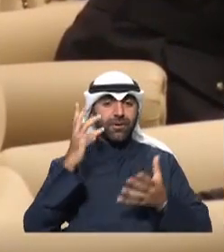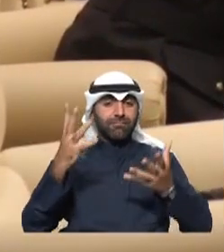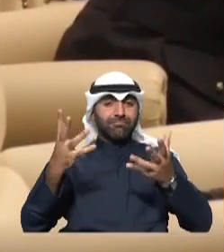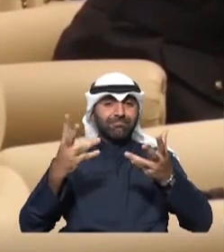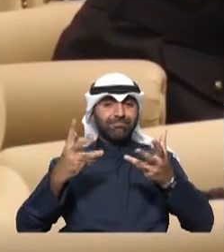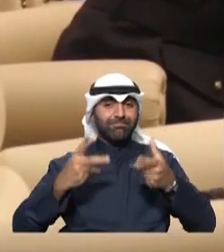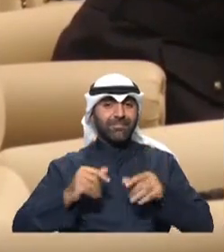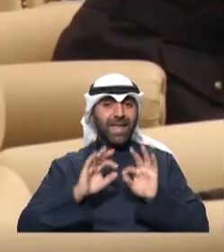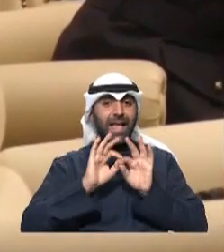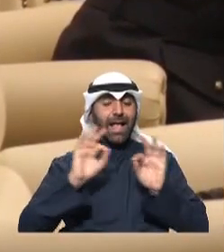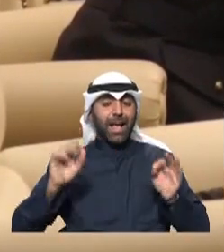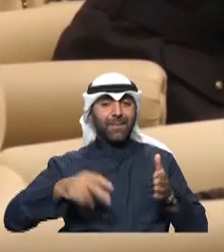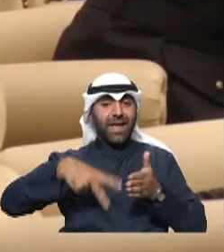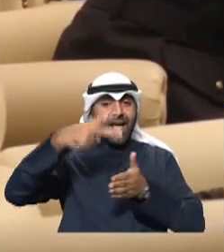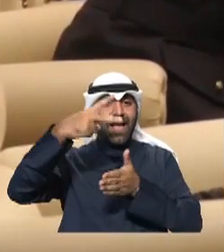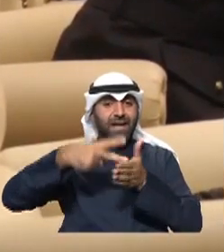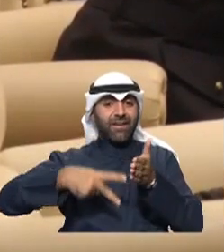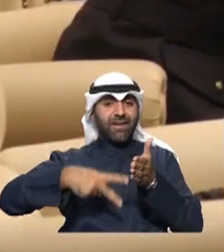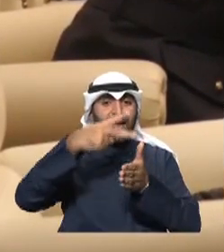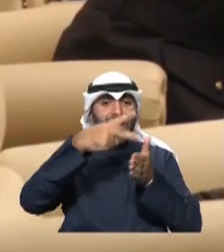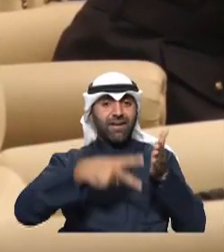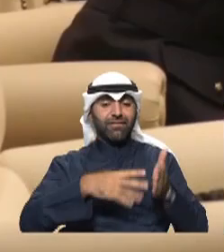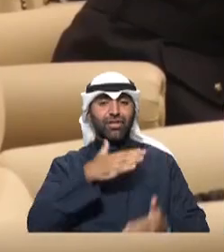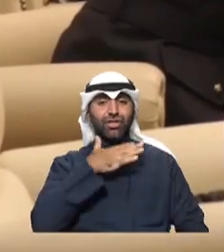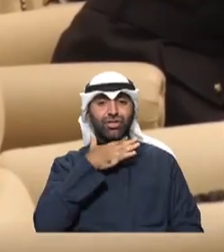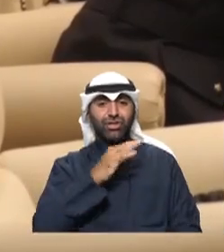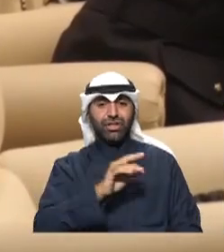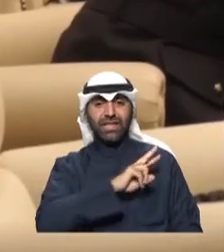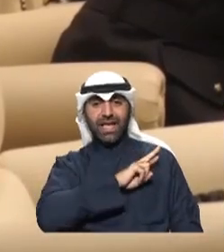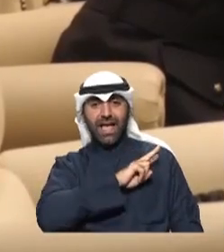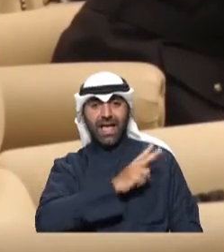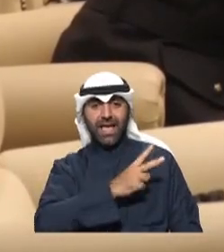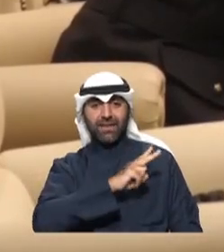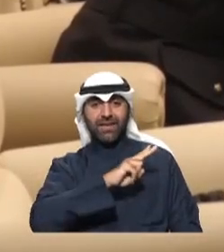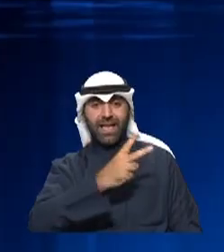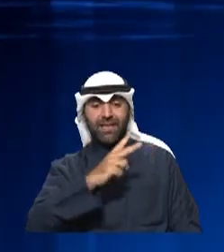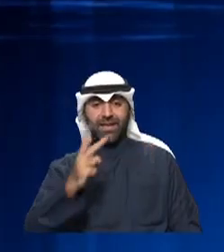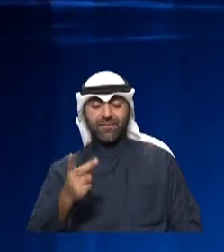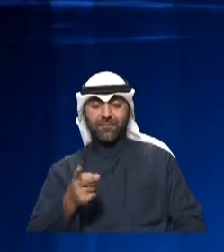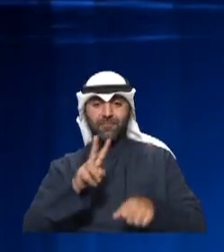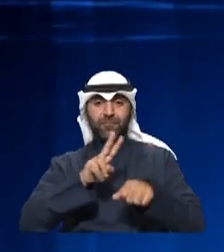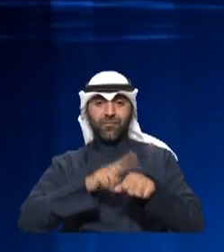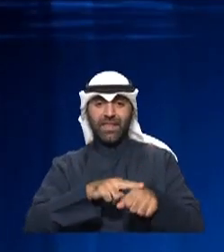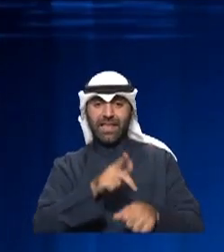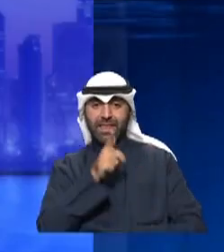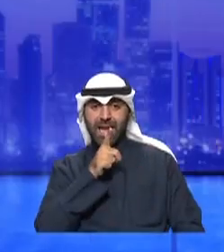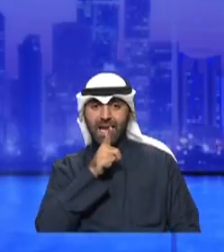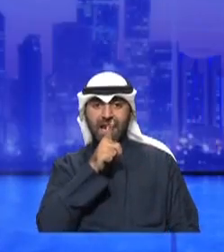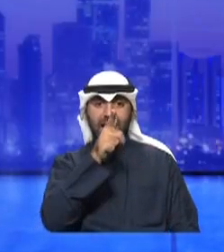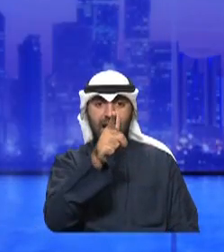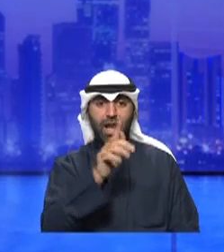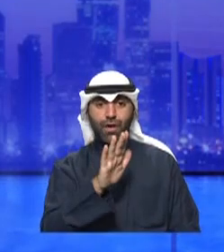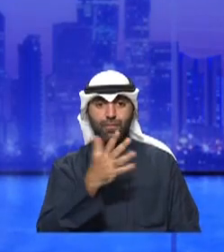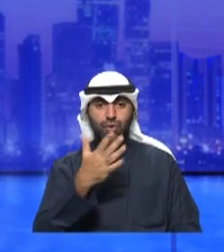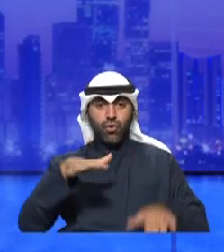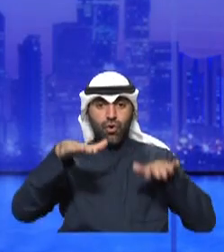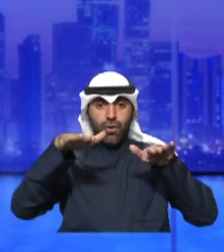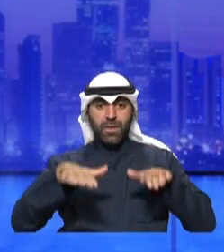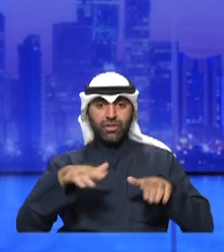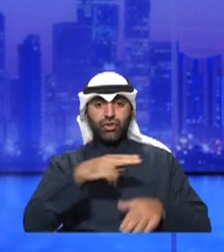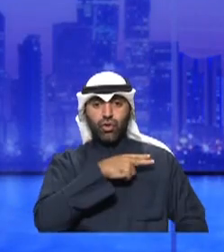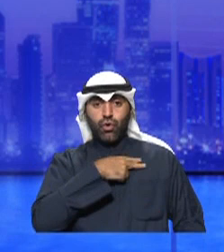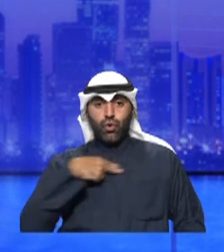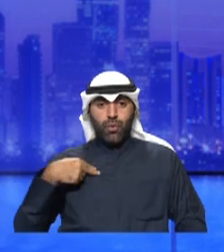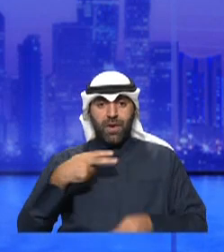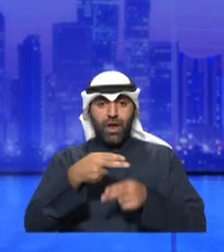الشقيقه يوم الجمعه الماضي والتي تم خلالها مناقشه البرازي القضايا بين والدتي ورؤساء وفود الدول